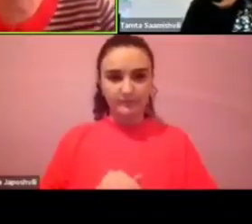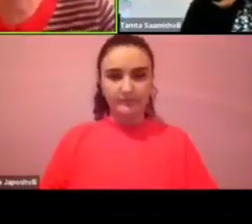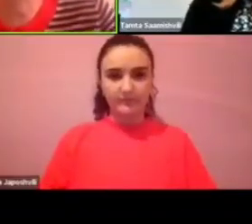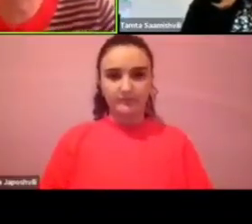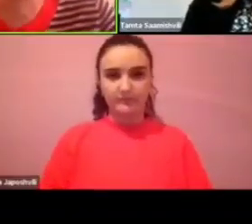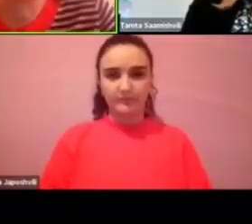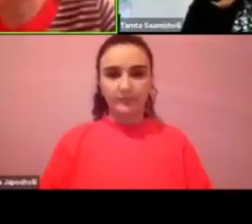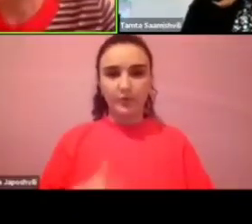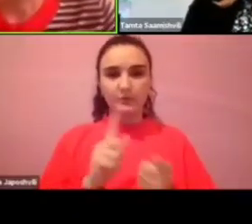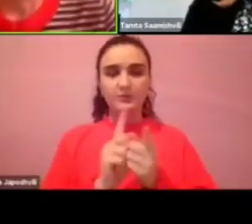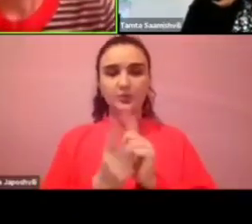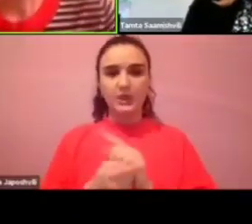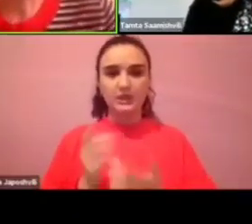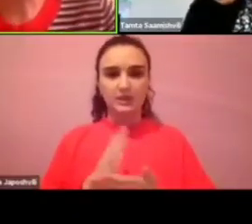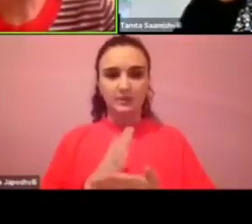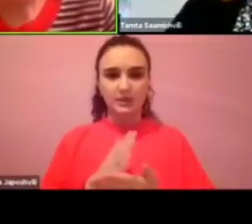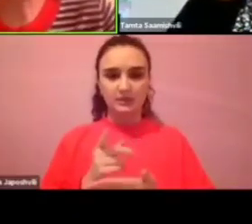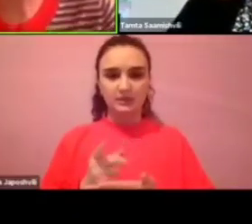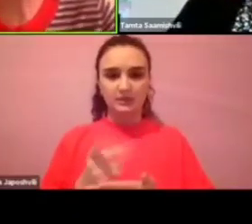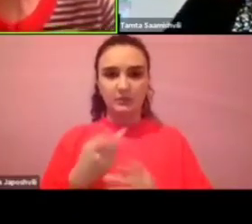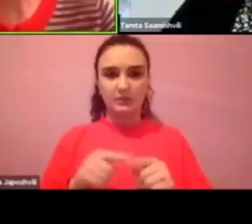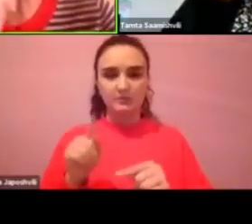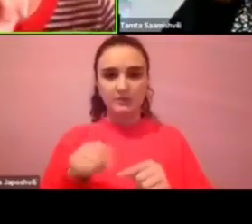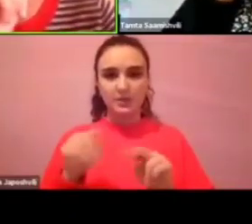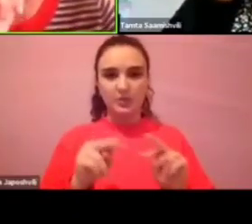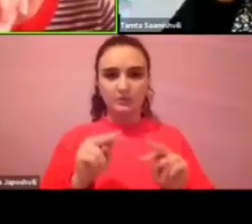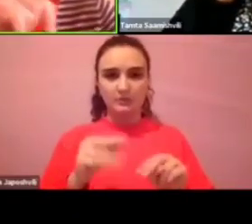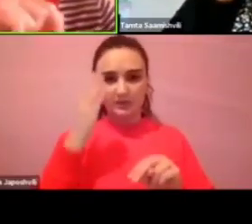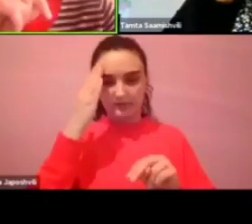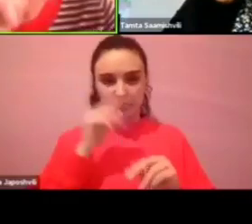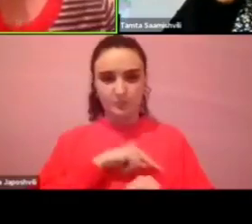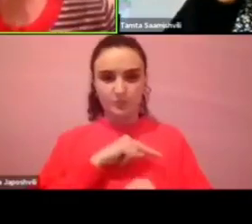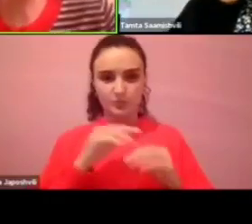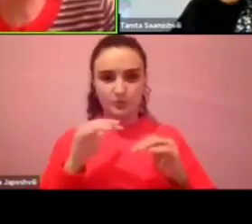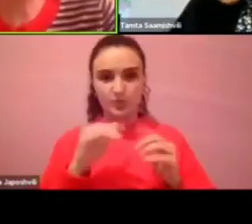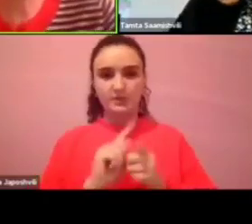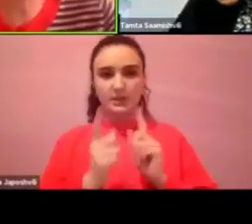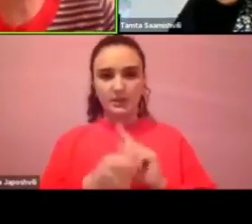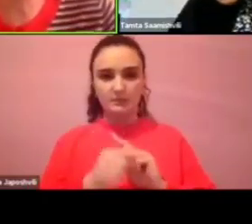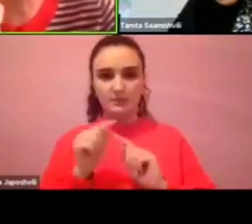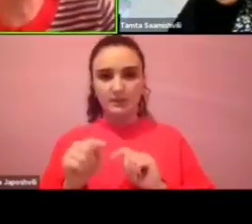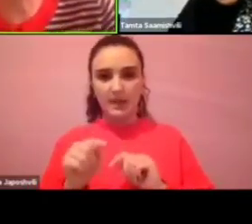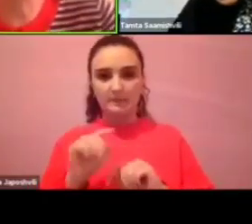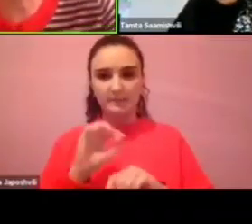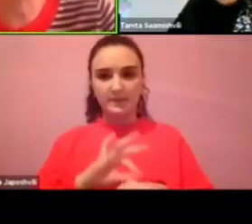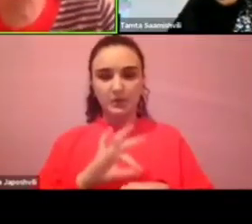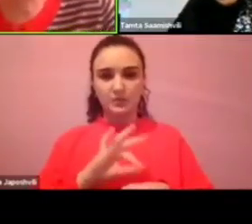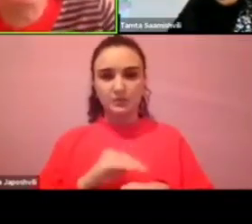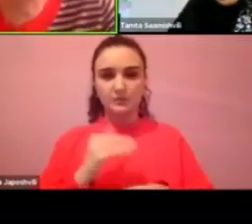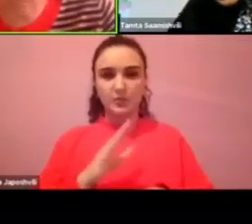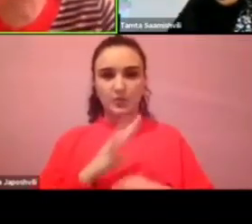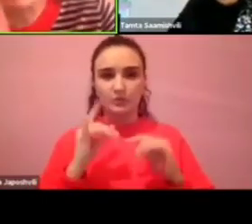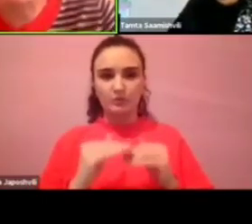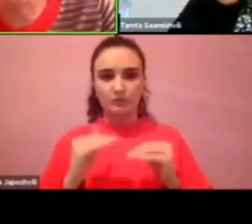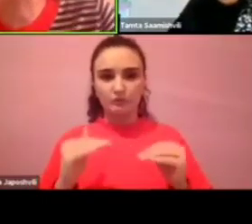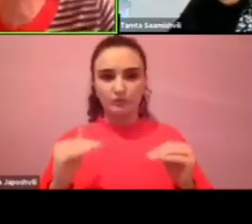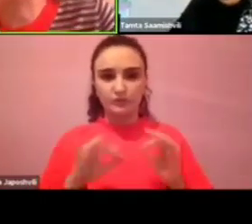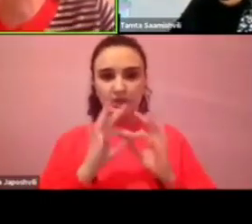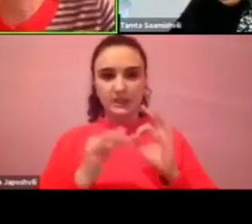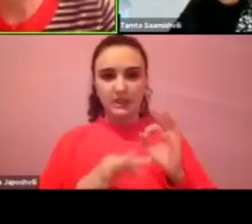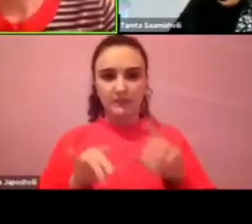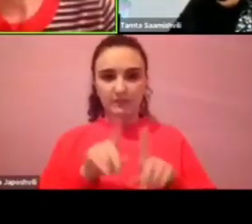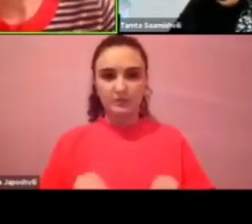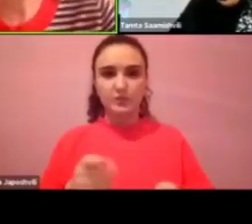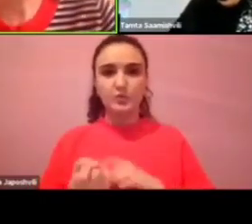რომლის მუტაციები ხდება და რომლებიც აკონტროლებენ ტვინის მუშაობას. არამედ აი იმ დიაგნოზის მქონე ბავშვებში, ნაწლავებშიც